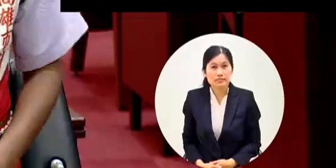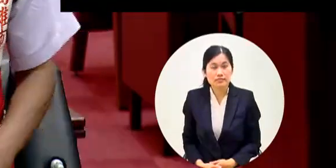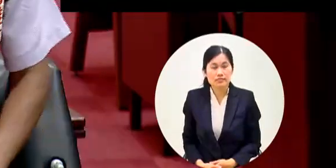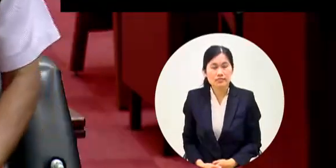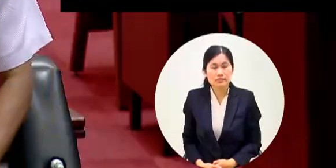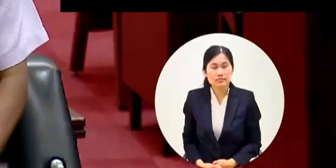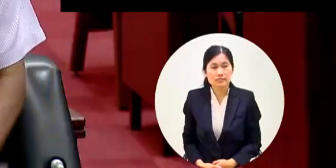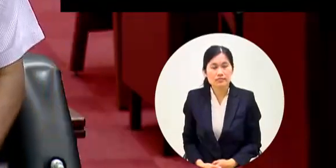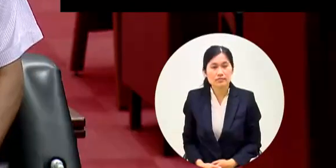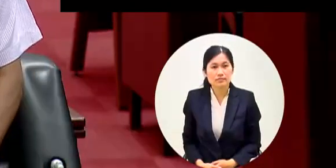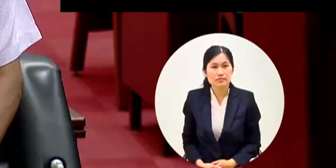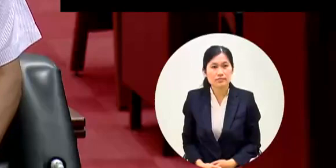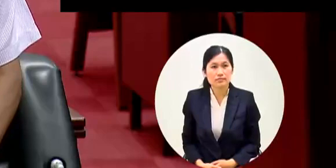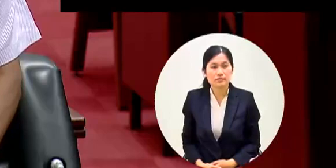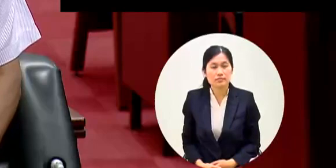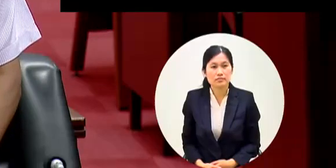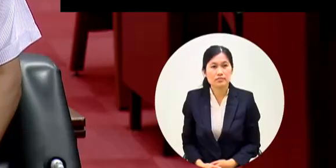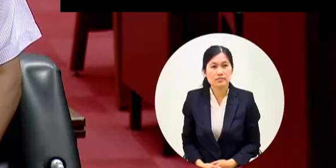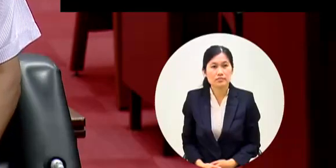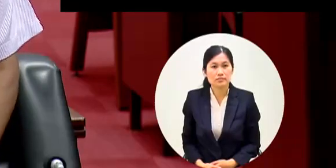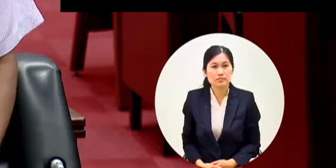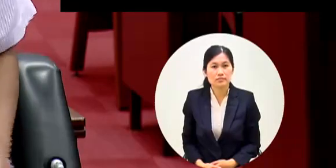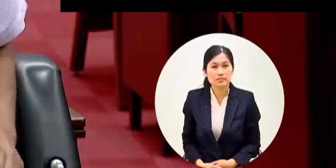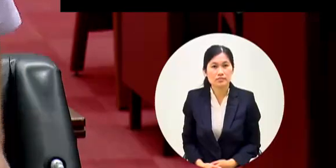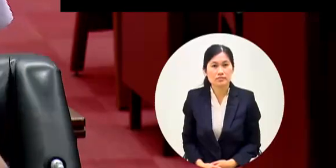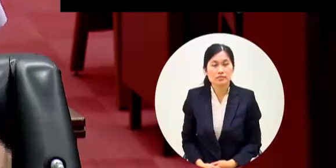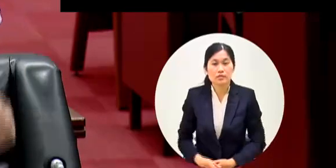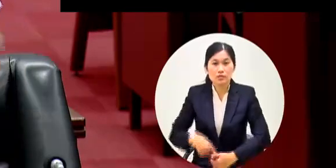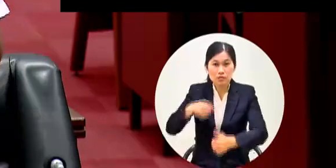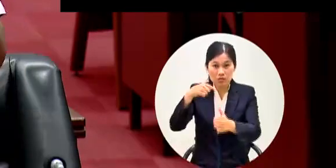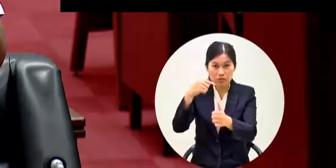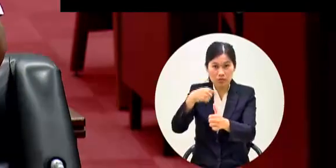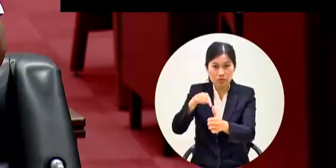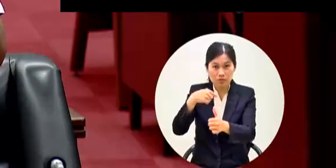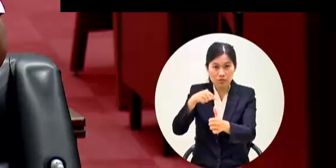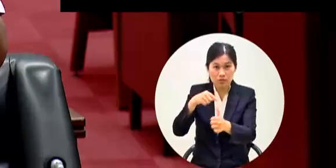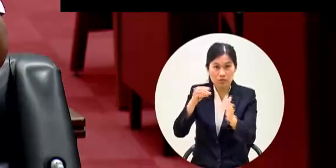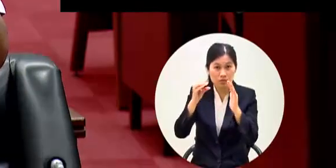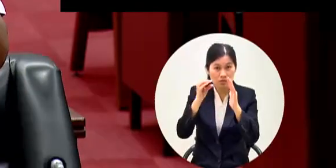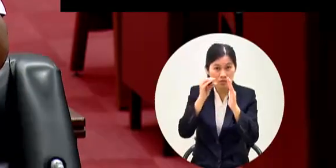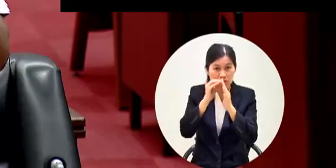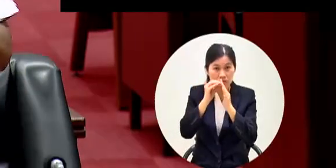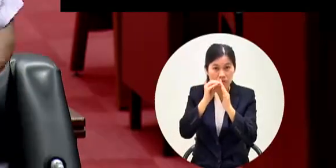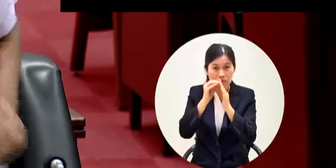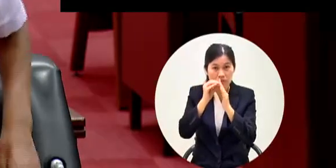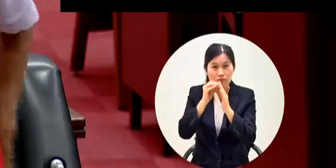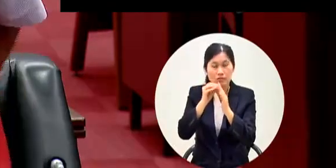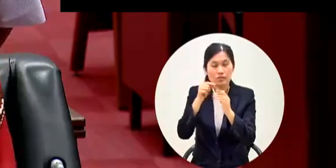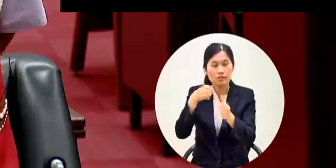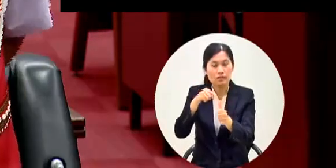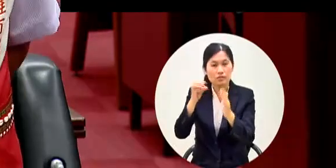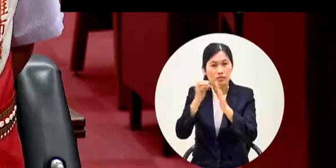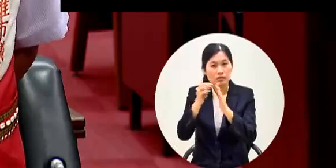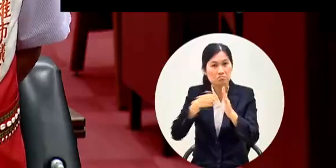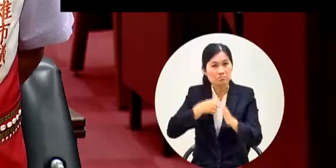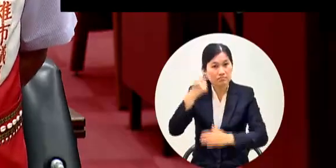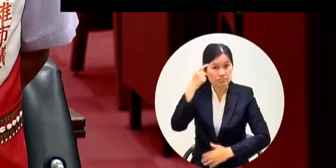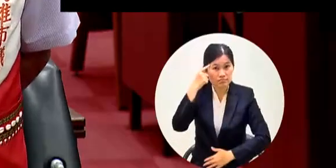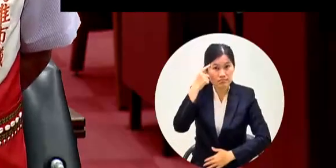最后几分钟，我要请教跟我们原住民最直接的单